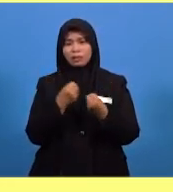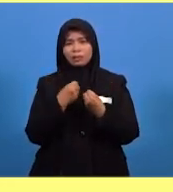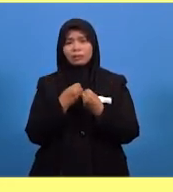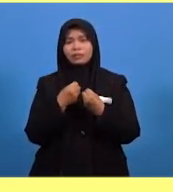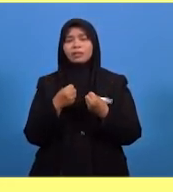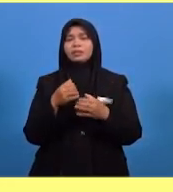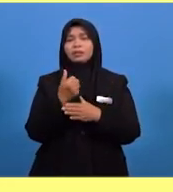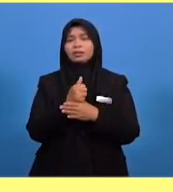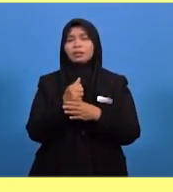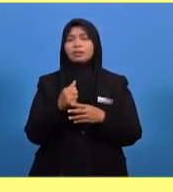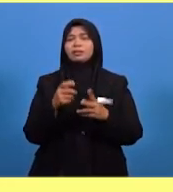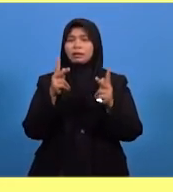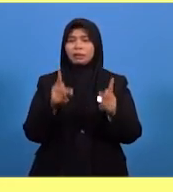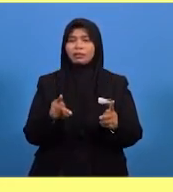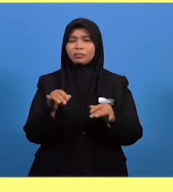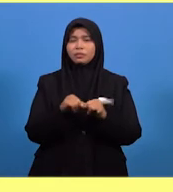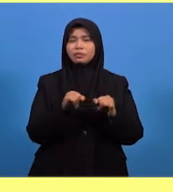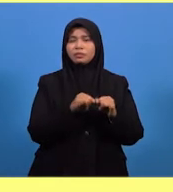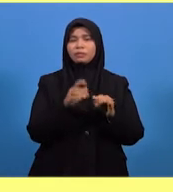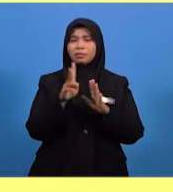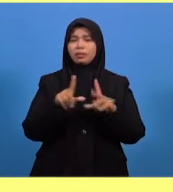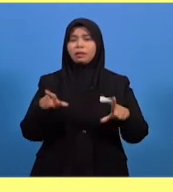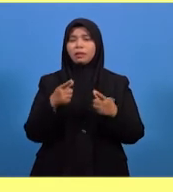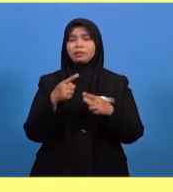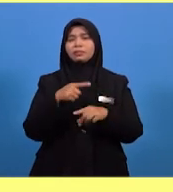kaum juga berlaku di Serawak